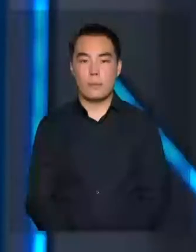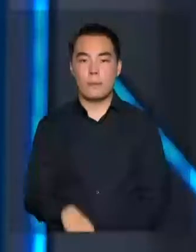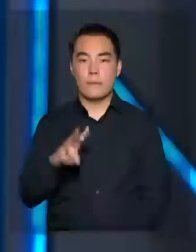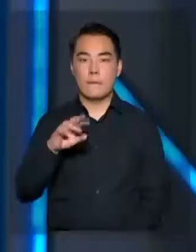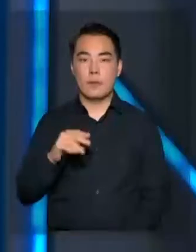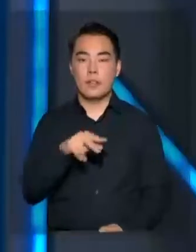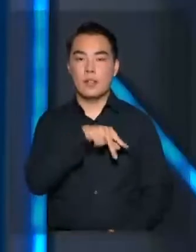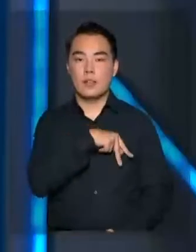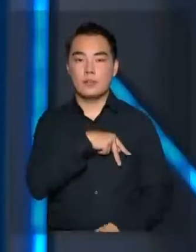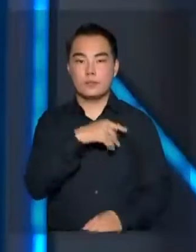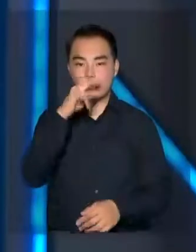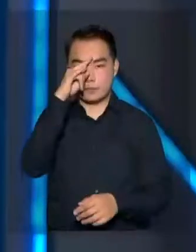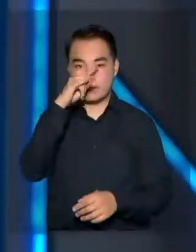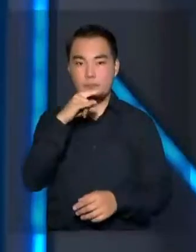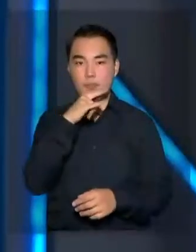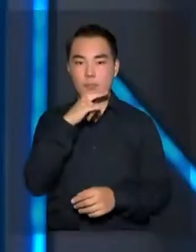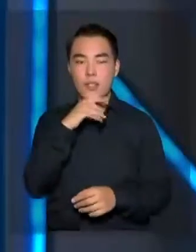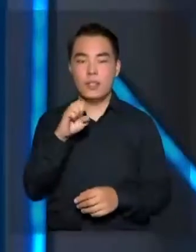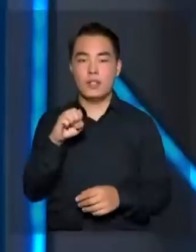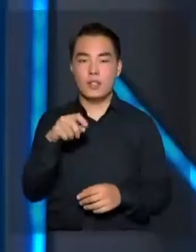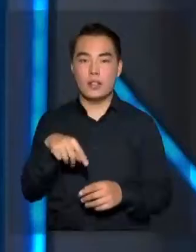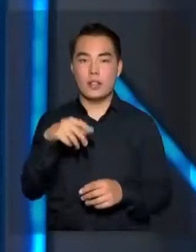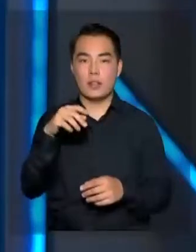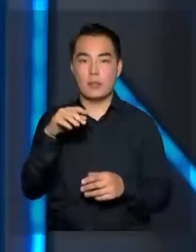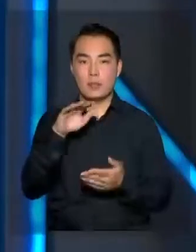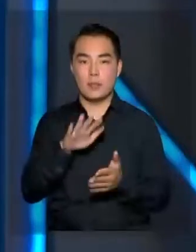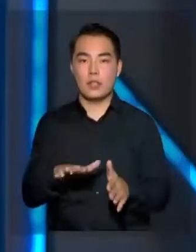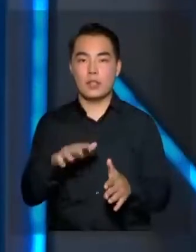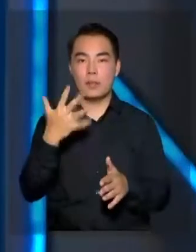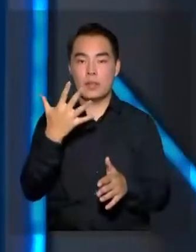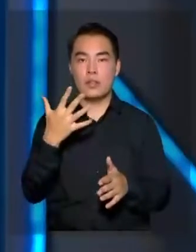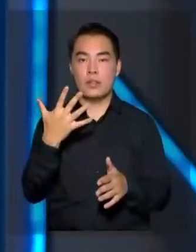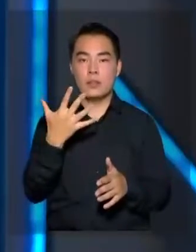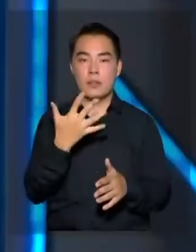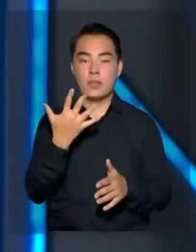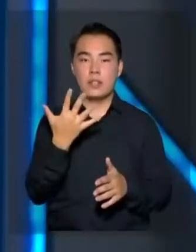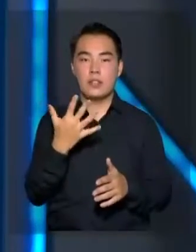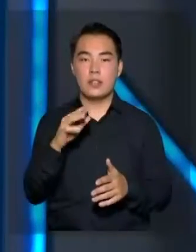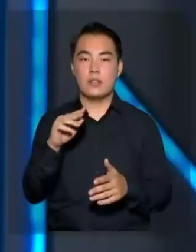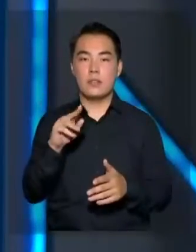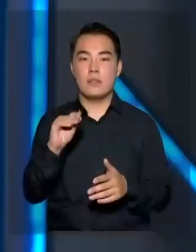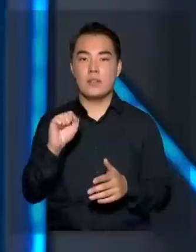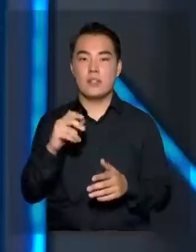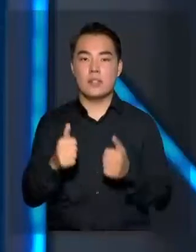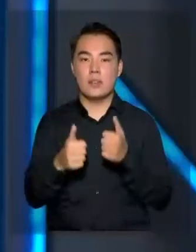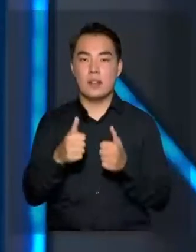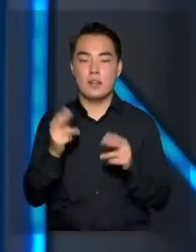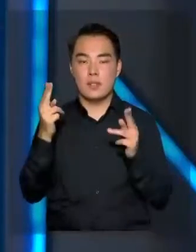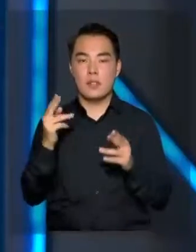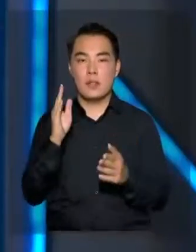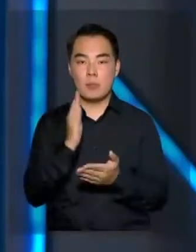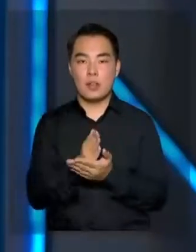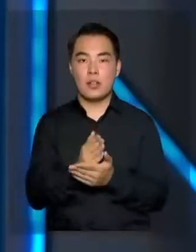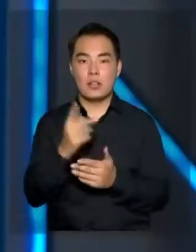Нобель лауреаттары Қазақстанда. Елордада осымен 5-ші рет Нобель Фест фестивалі басталды. Әлемдегі ең үздік новаторлар